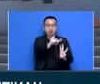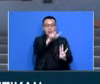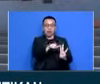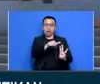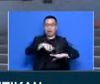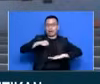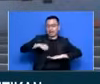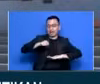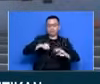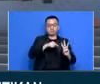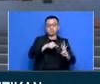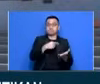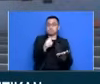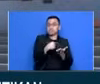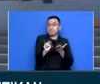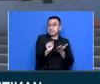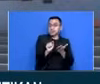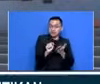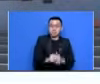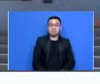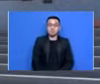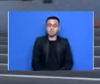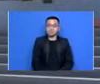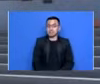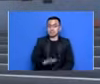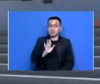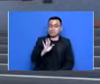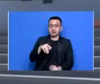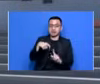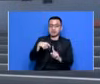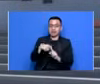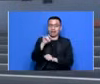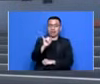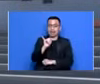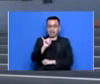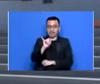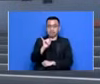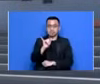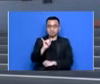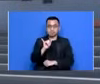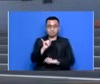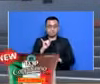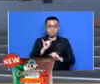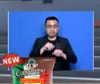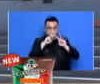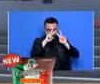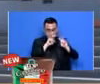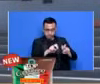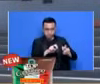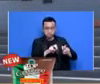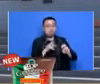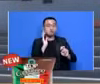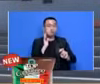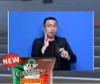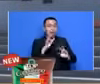pengusulan nanti dari Komisi dusial hasil pemeriksaan memptikan ini akan dibawa ke mahkamah Kehormatan